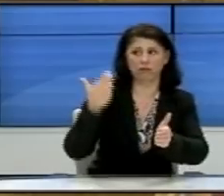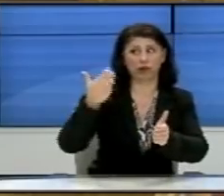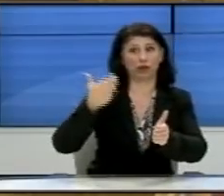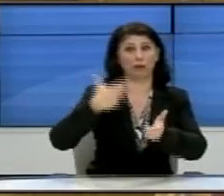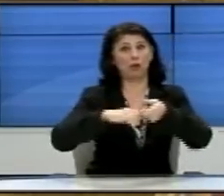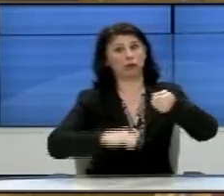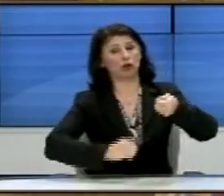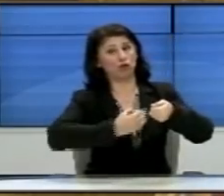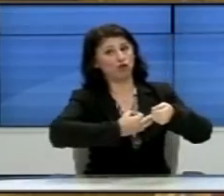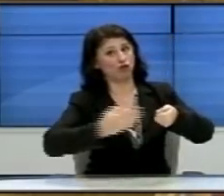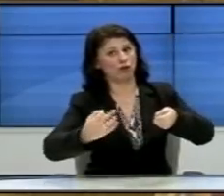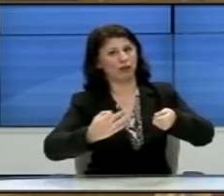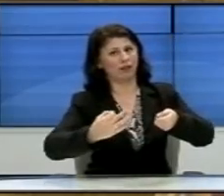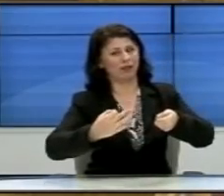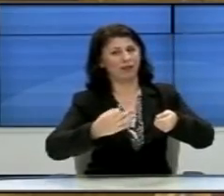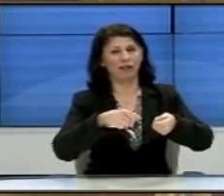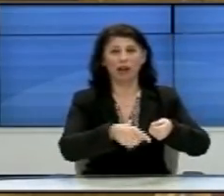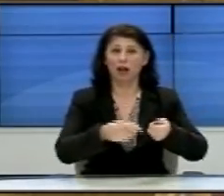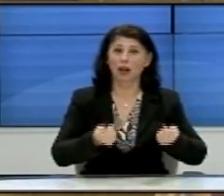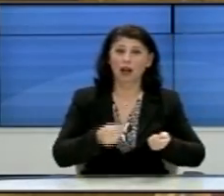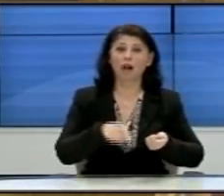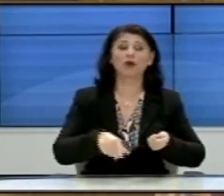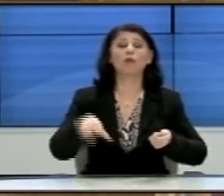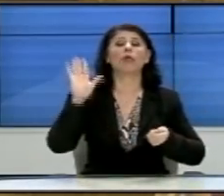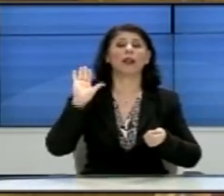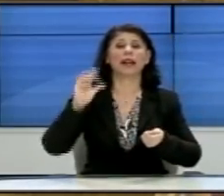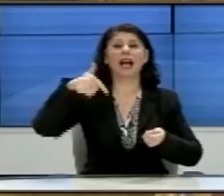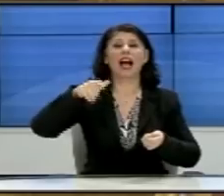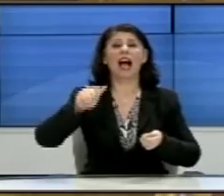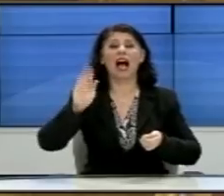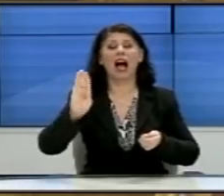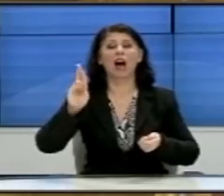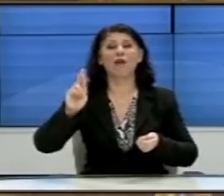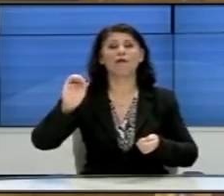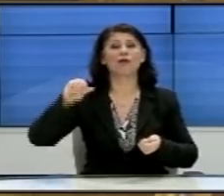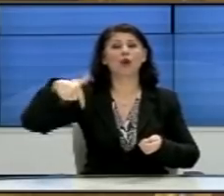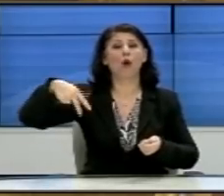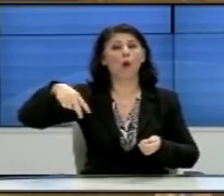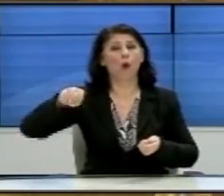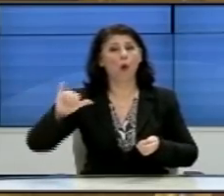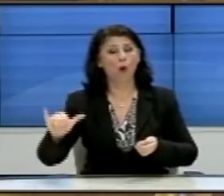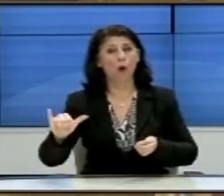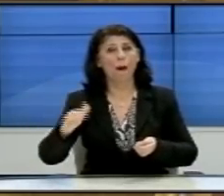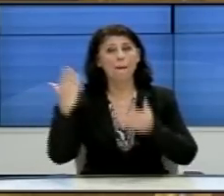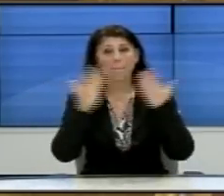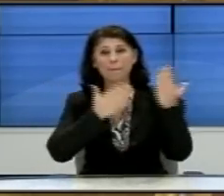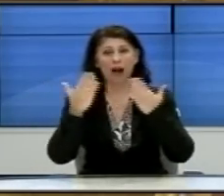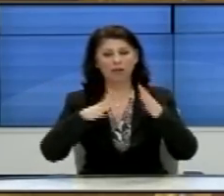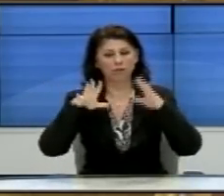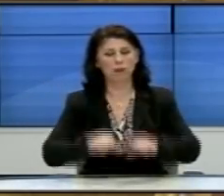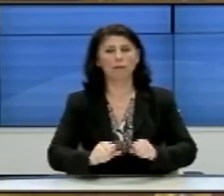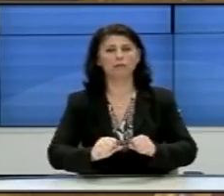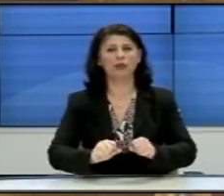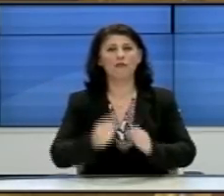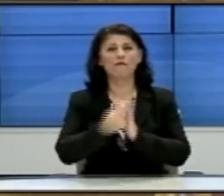πραγματικά τους ενδιαφέρουν. Κάντε αυτό που δεν έκανε ο Γαβρόουλου. Δώστε τη δυνατότητα στους μαθητές να κατοχυρώνουν